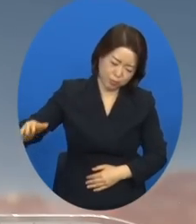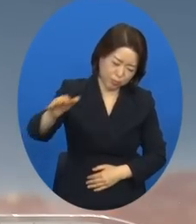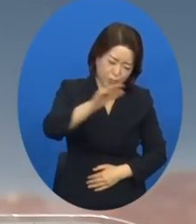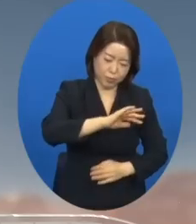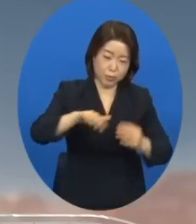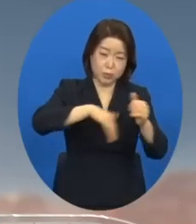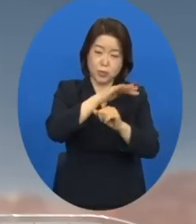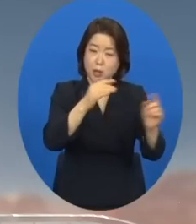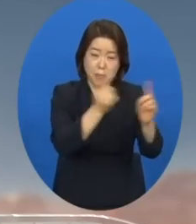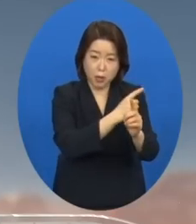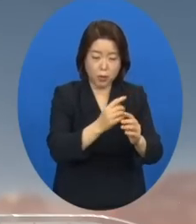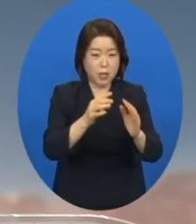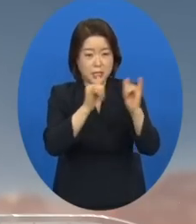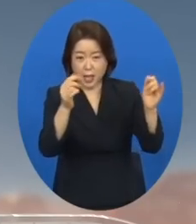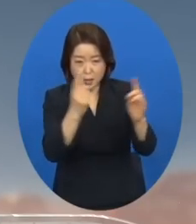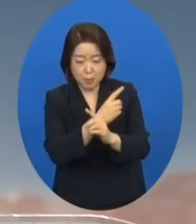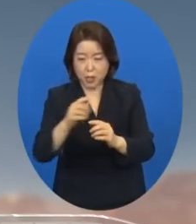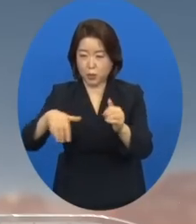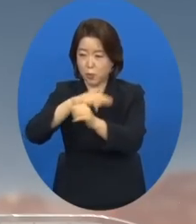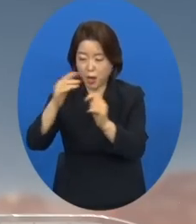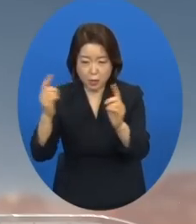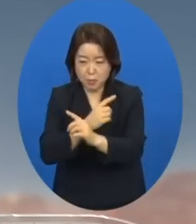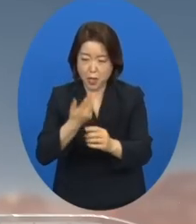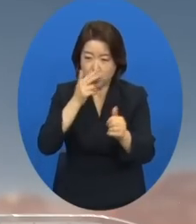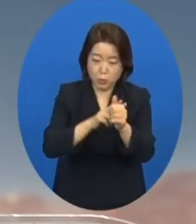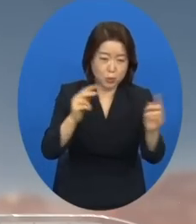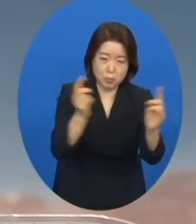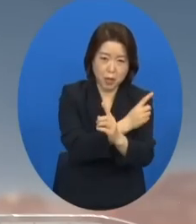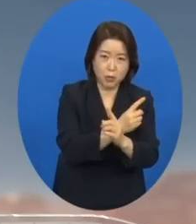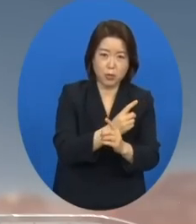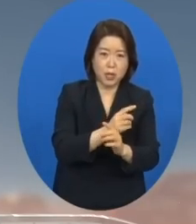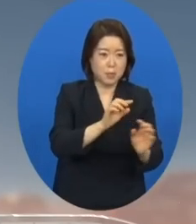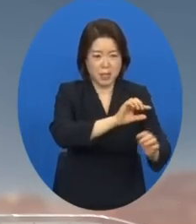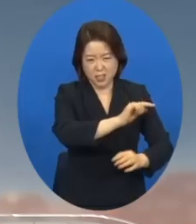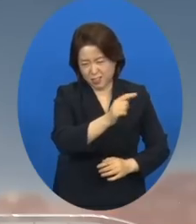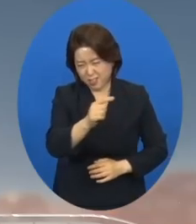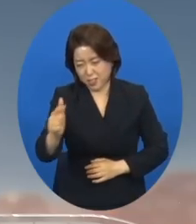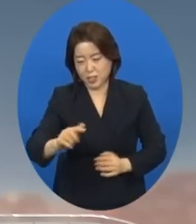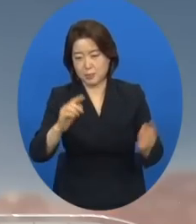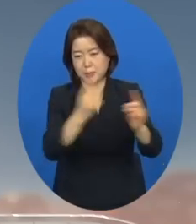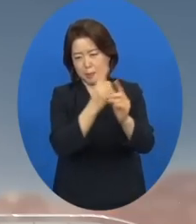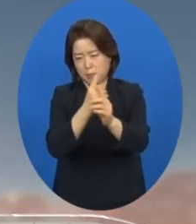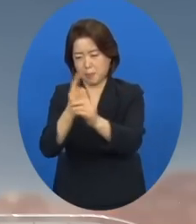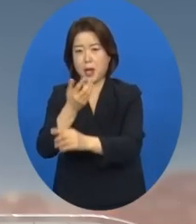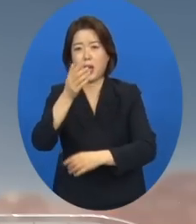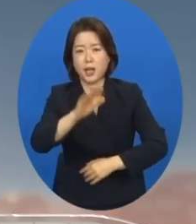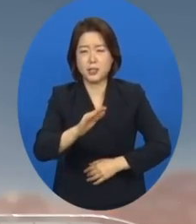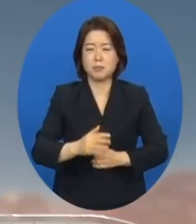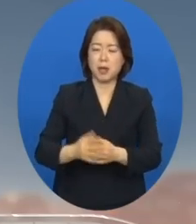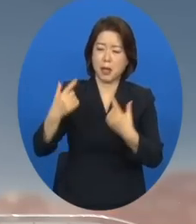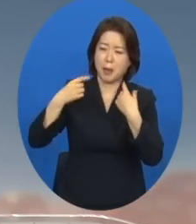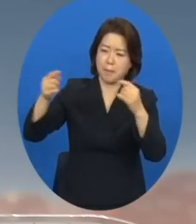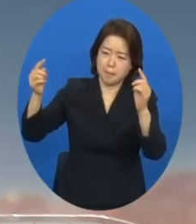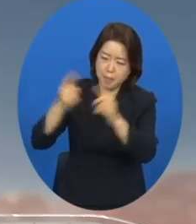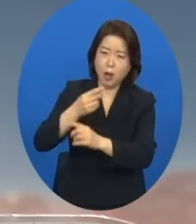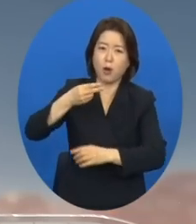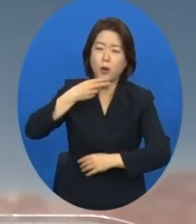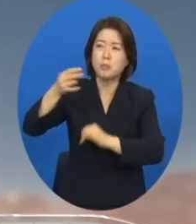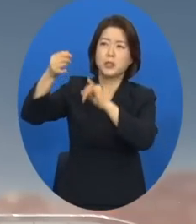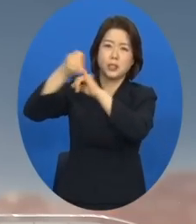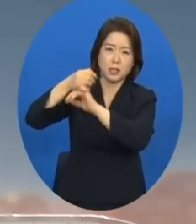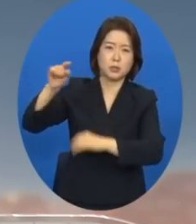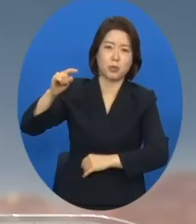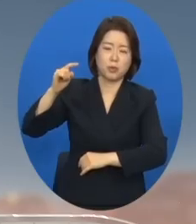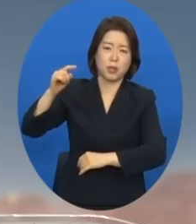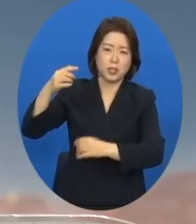바뀌어도 사랑이 바뀌고 환경이 맡기고 도전이 바뀌고 모든 것은 바뀌지만 그러나 변치 않는 하나님이 변치 않는